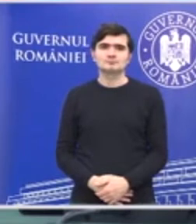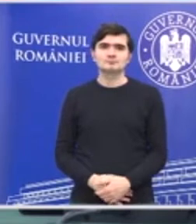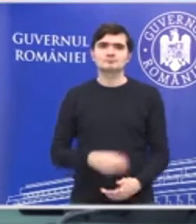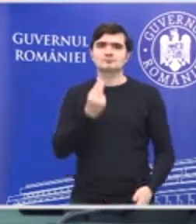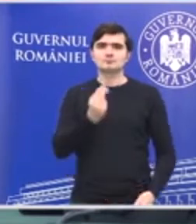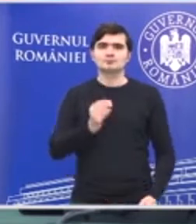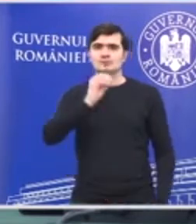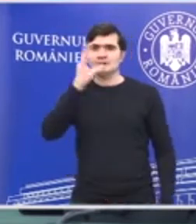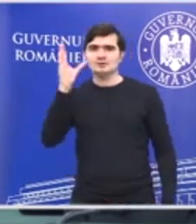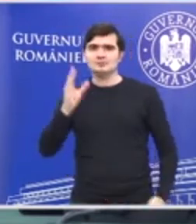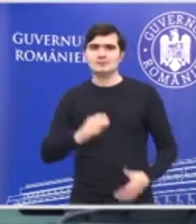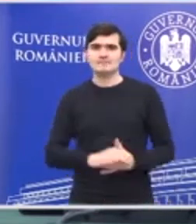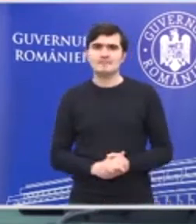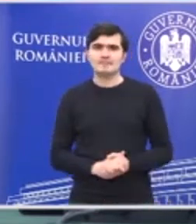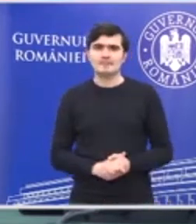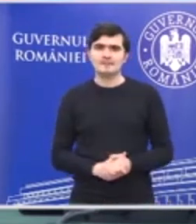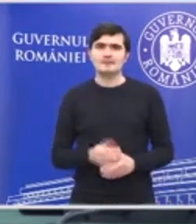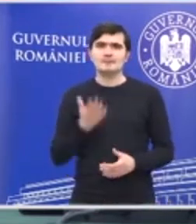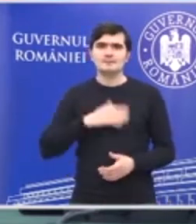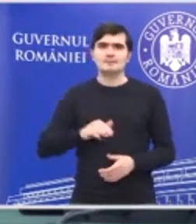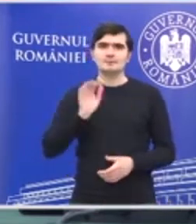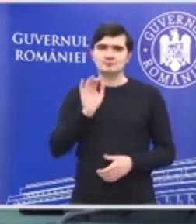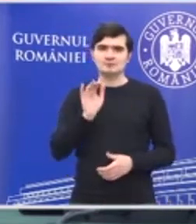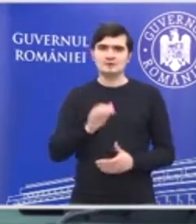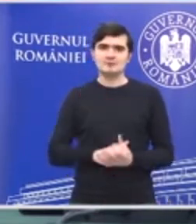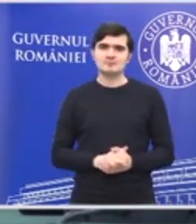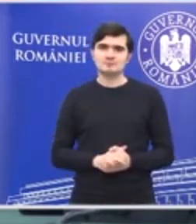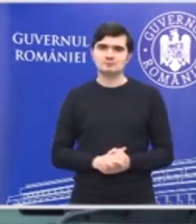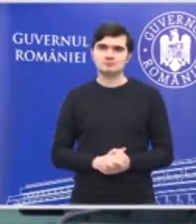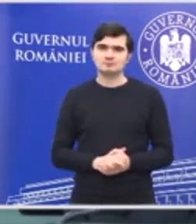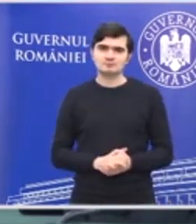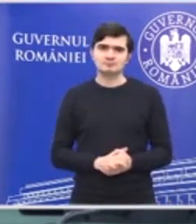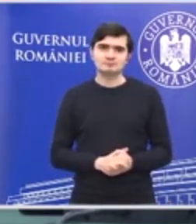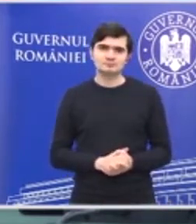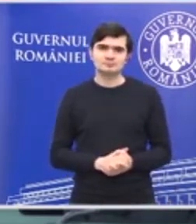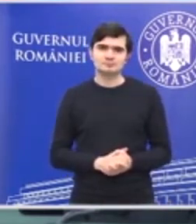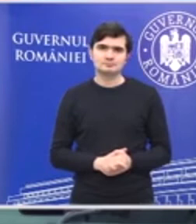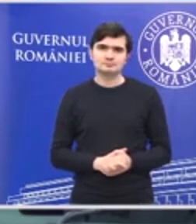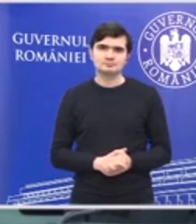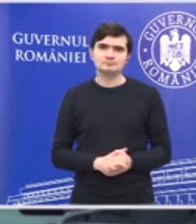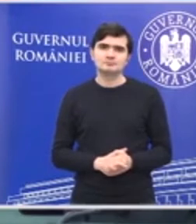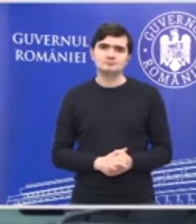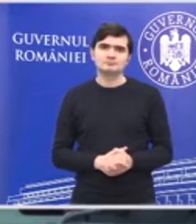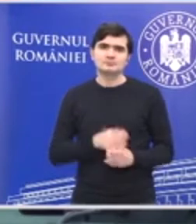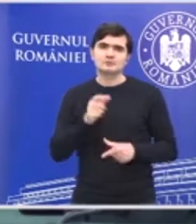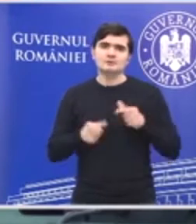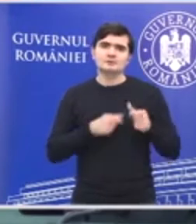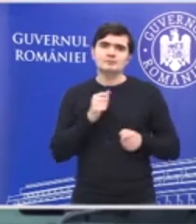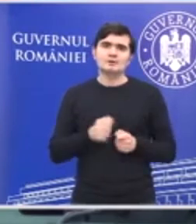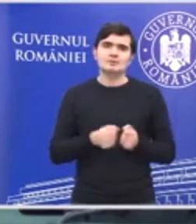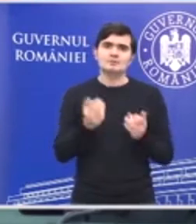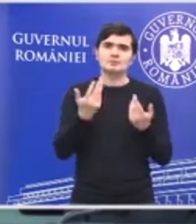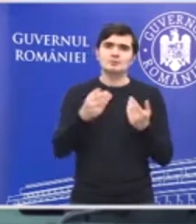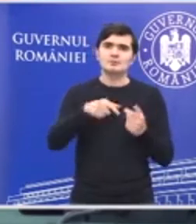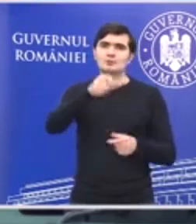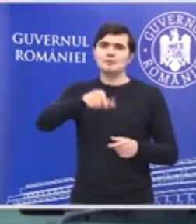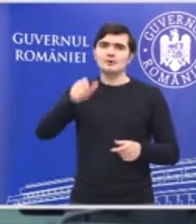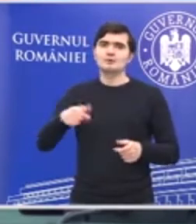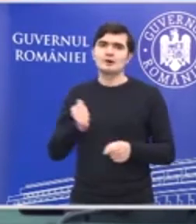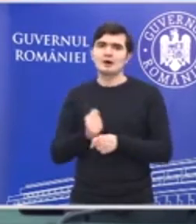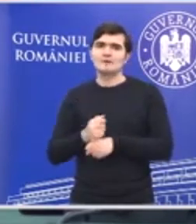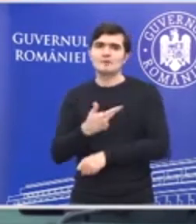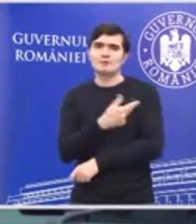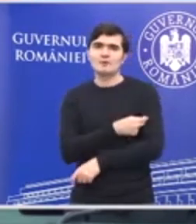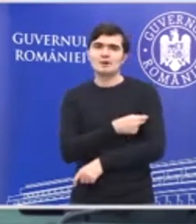Bună ziua, Raluca Bârca, Antena 3. Aș vrea să vă întreb, în primul rând, legat de numărul persoanelor vaccinate. Deja